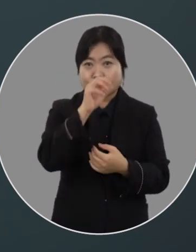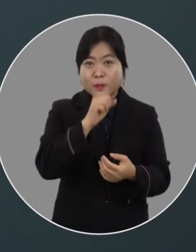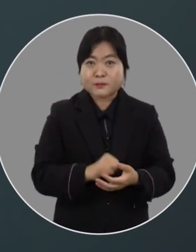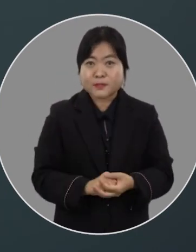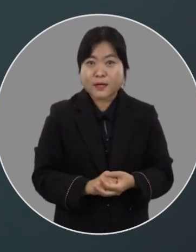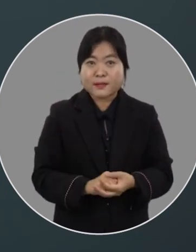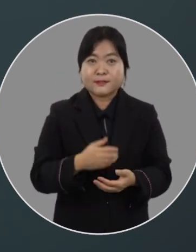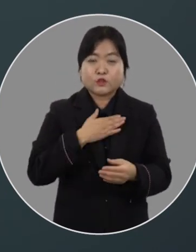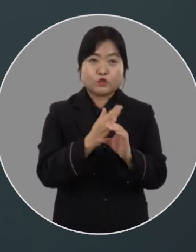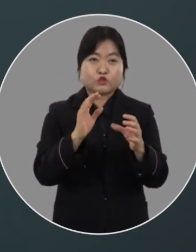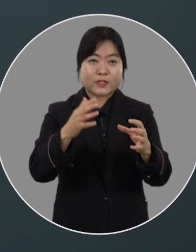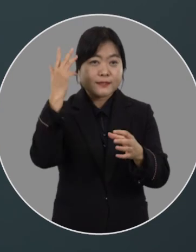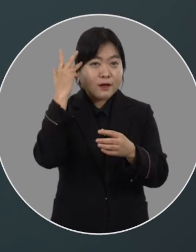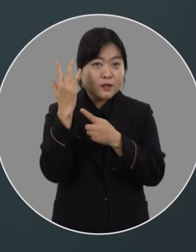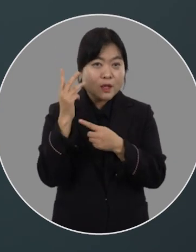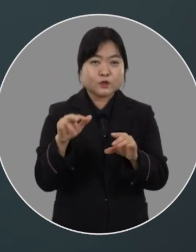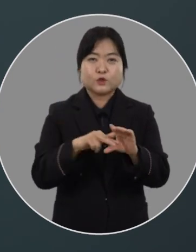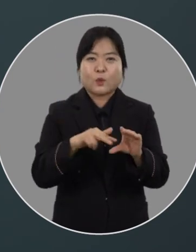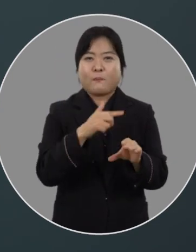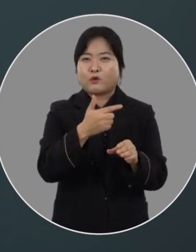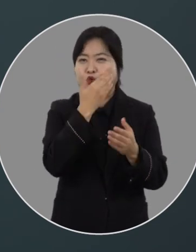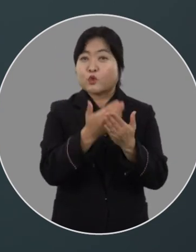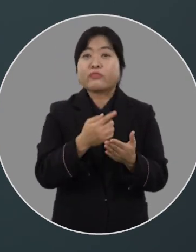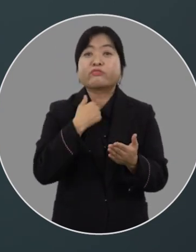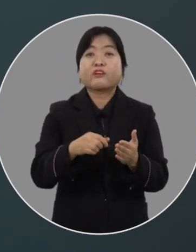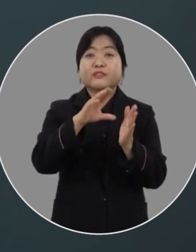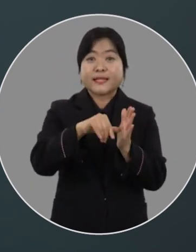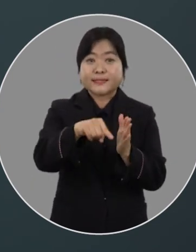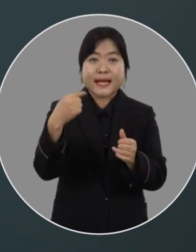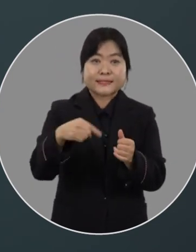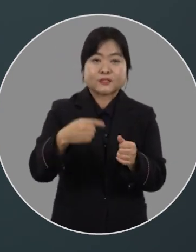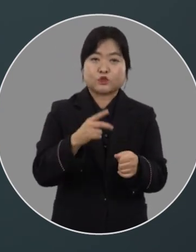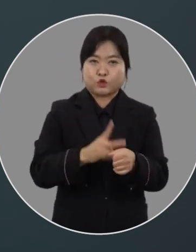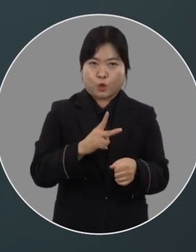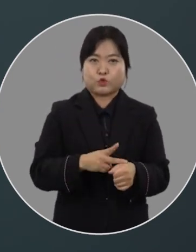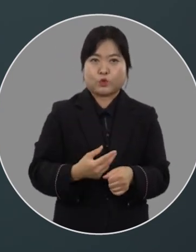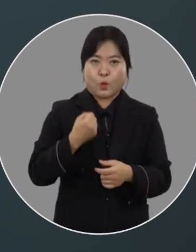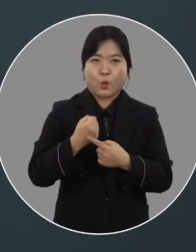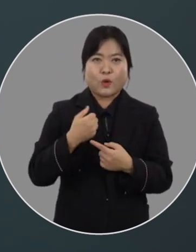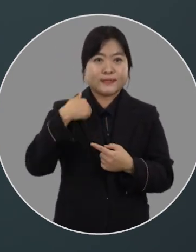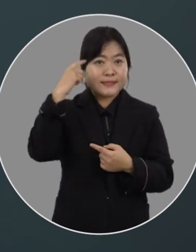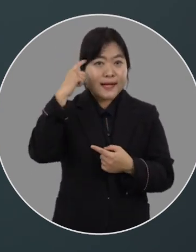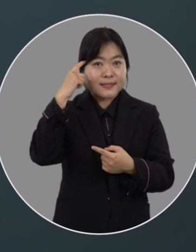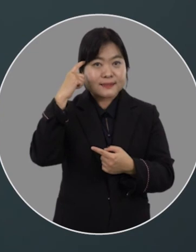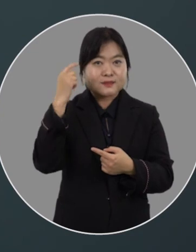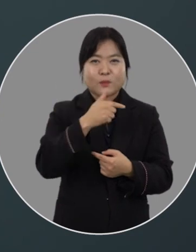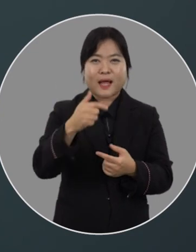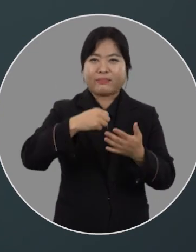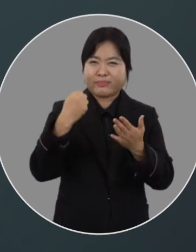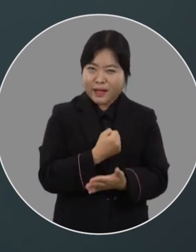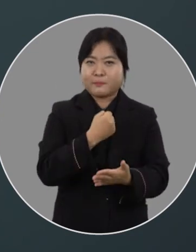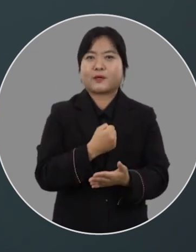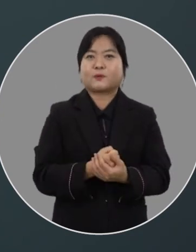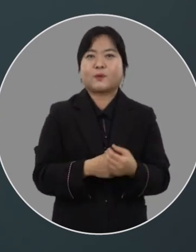나가셨으면 좋겠고요. 저는 중세 철학이라고 하는 종교가 매우 중요했던 시기를 가르치는 교수로서 생각하는 것은